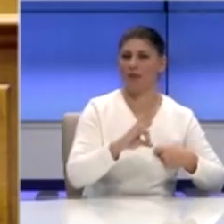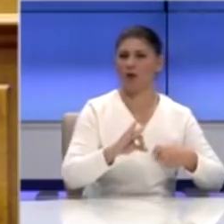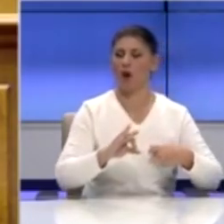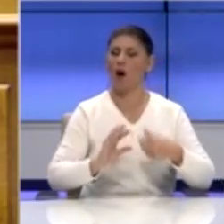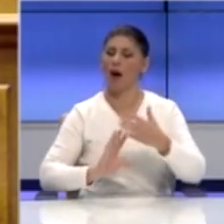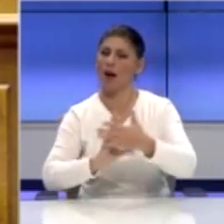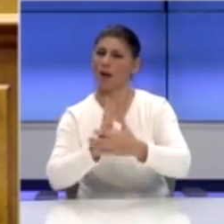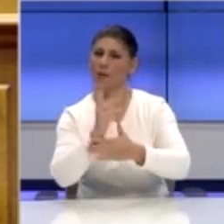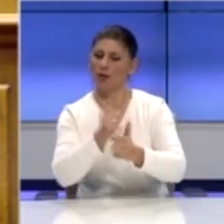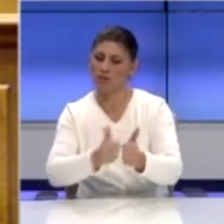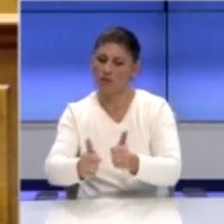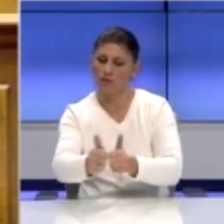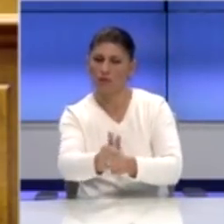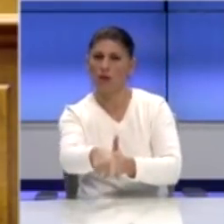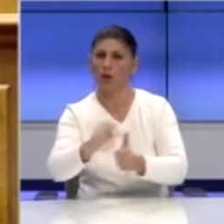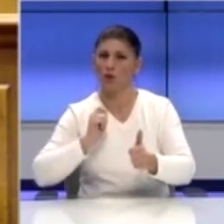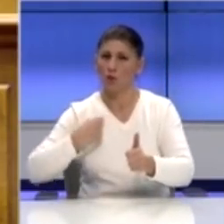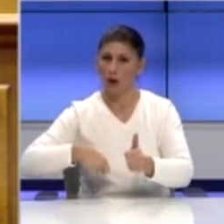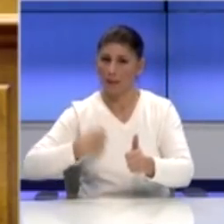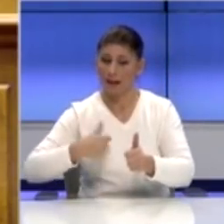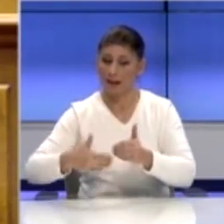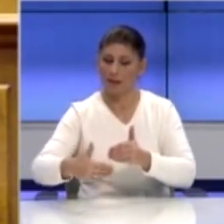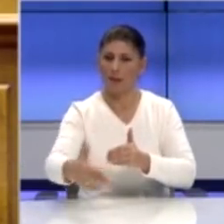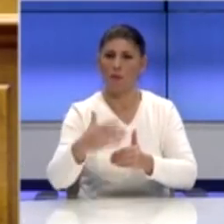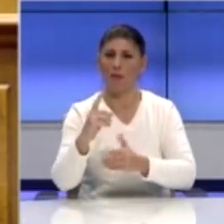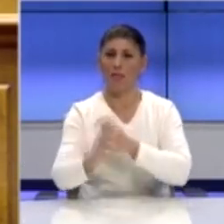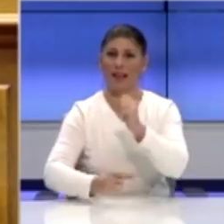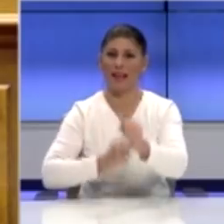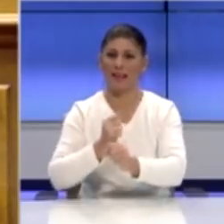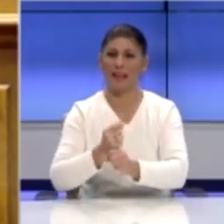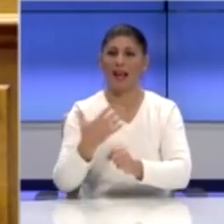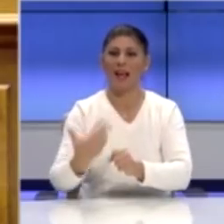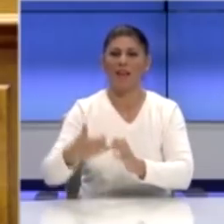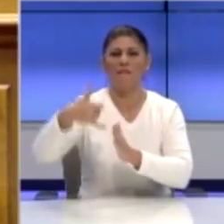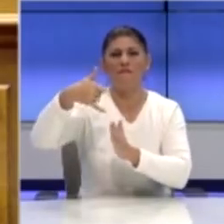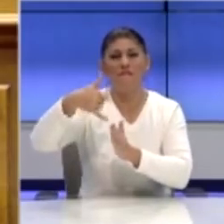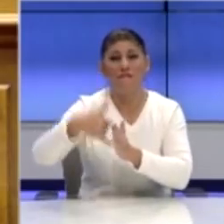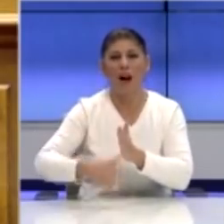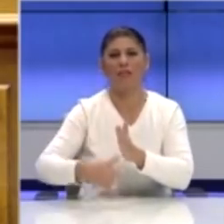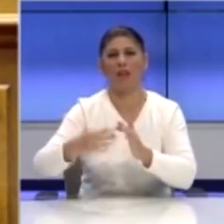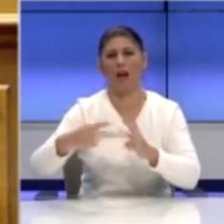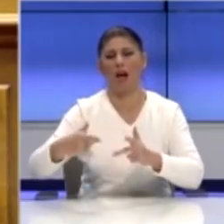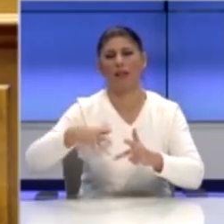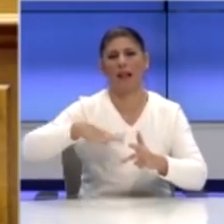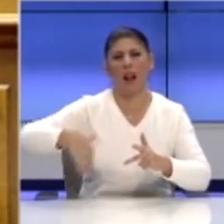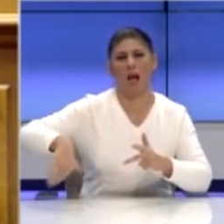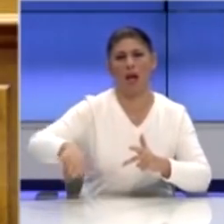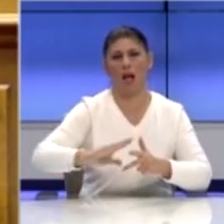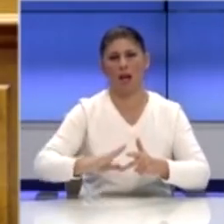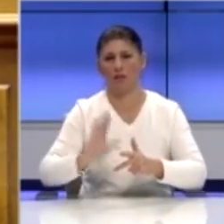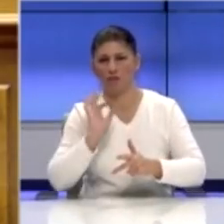του καπιταλισμού στη χώρα μας για την επόμενη δεκαετία έχει λοιπόν βαθιά αντιλαϊκό